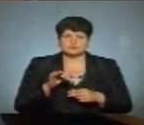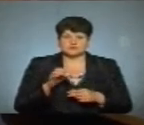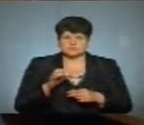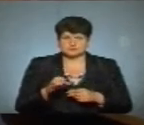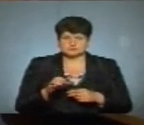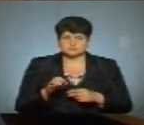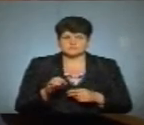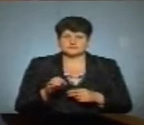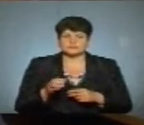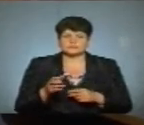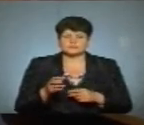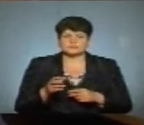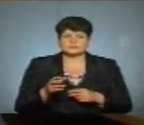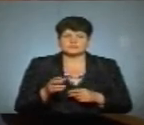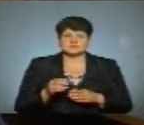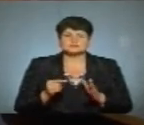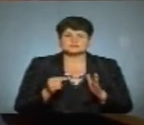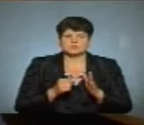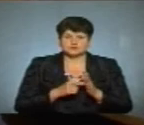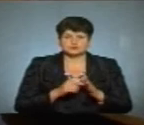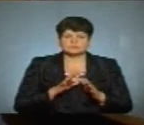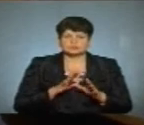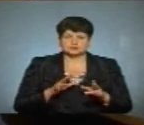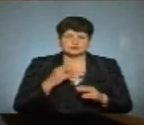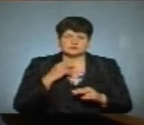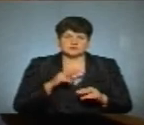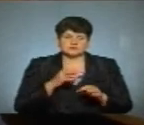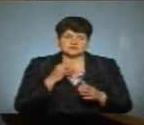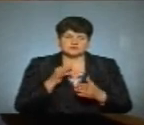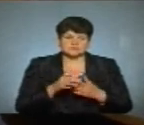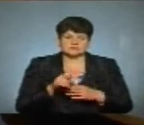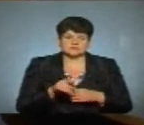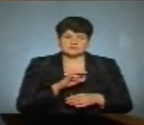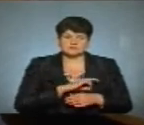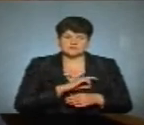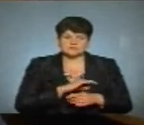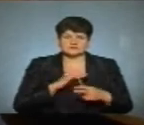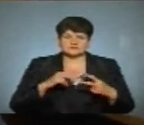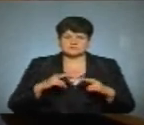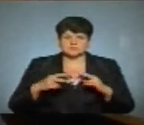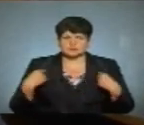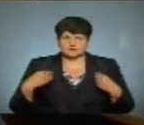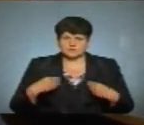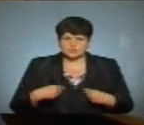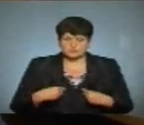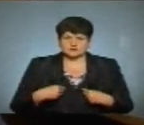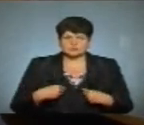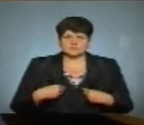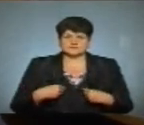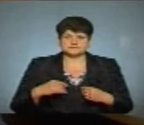фіксував велосипед. З метою уникнення кримінальної відповідальності він використовував змінний одяг, а також